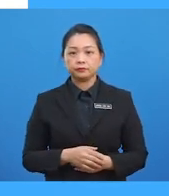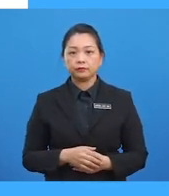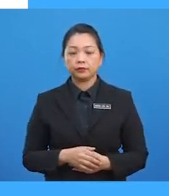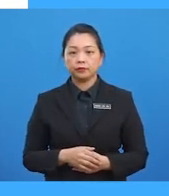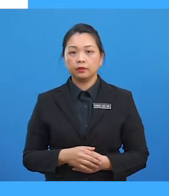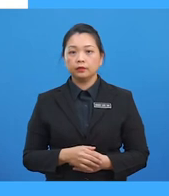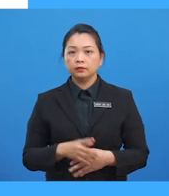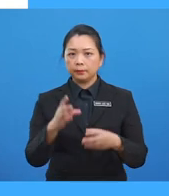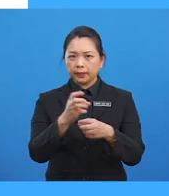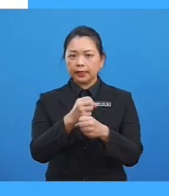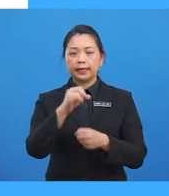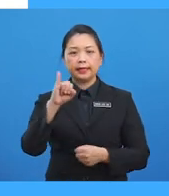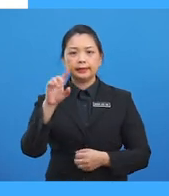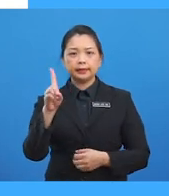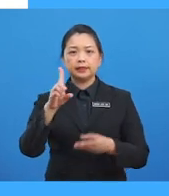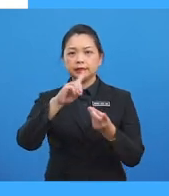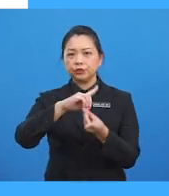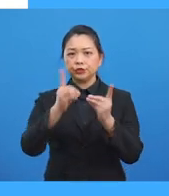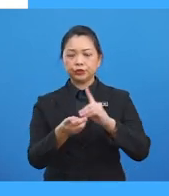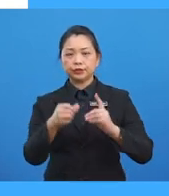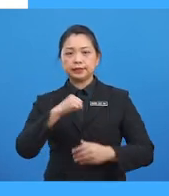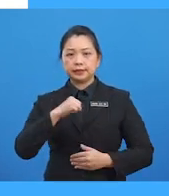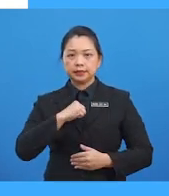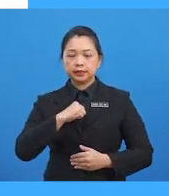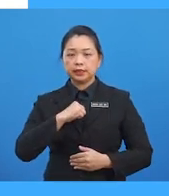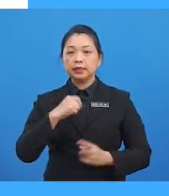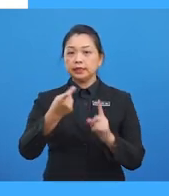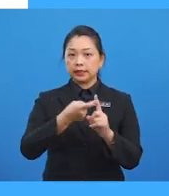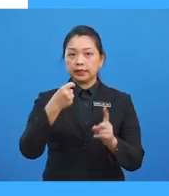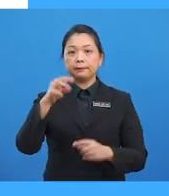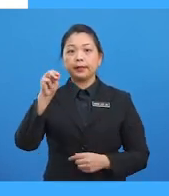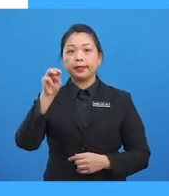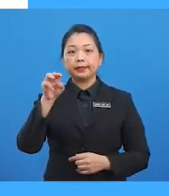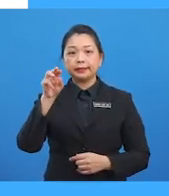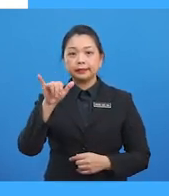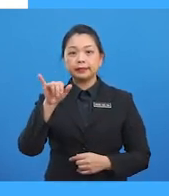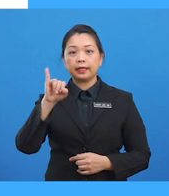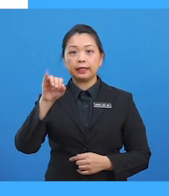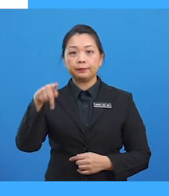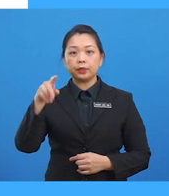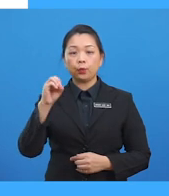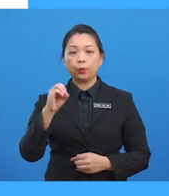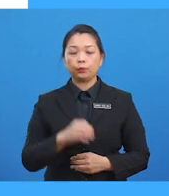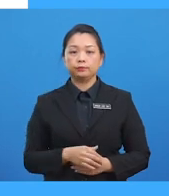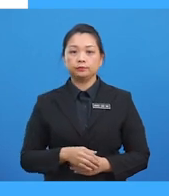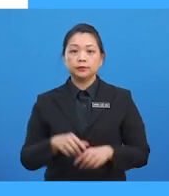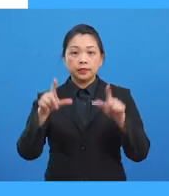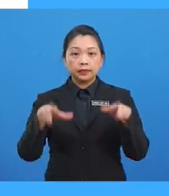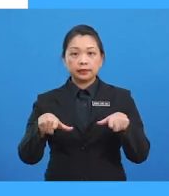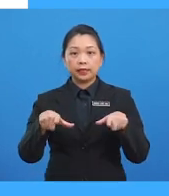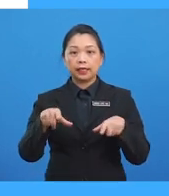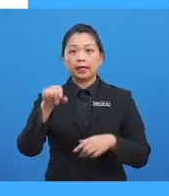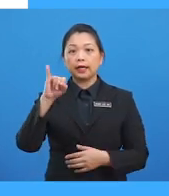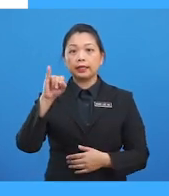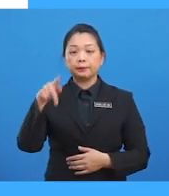ketiga, dapatkan ID digital anda sendiri daripada MyIPO. Yang keempat, pasang ID digital anda